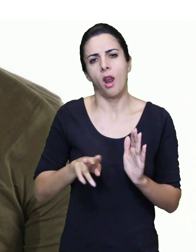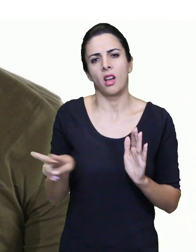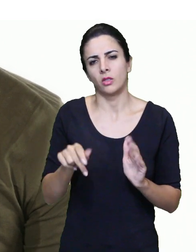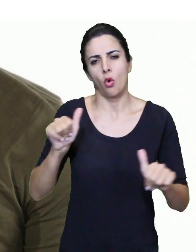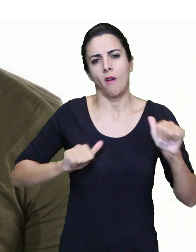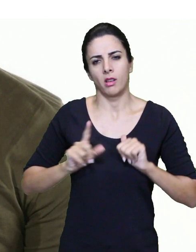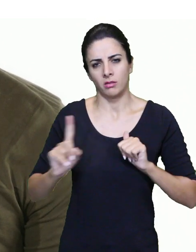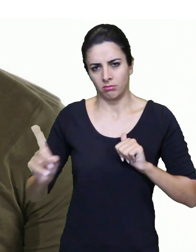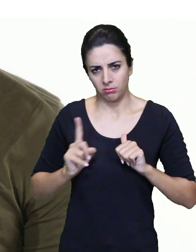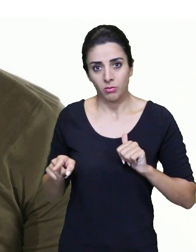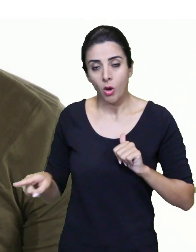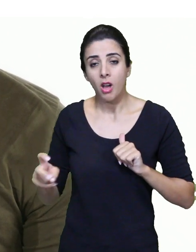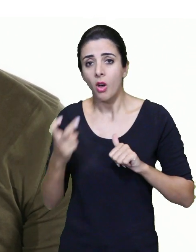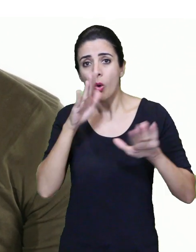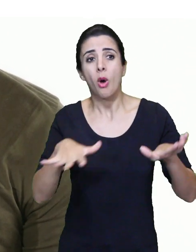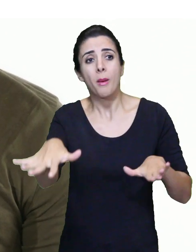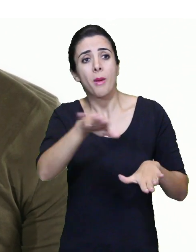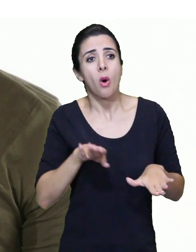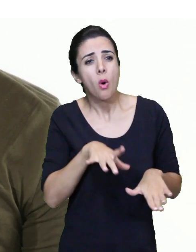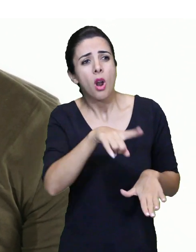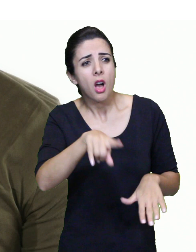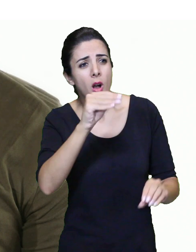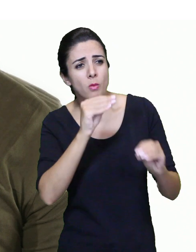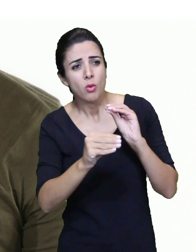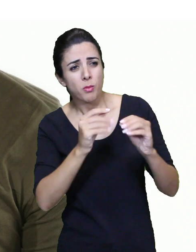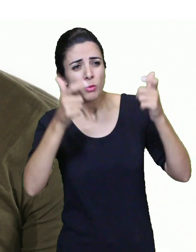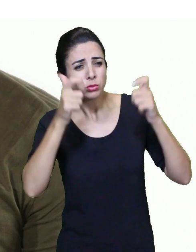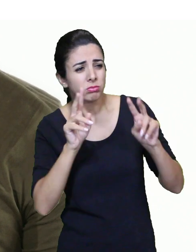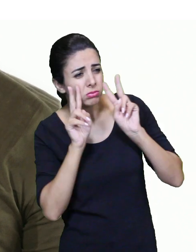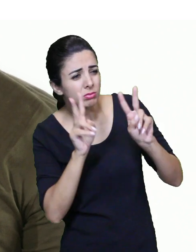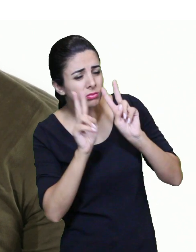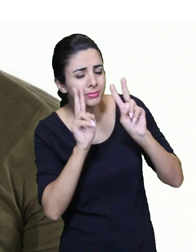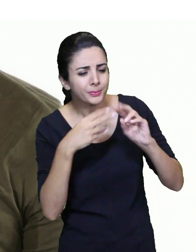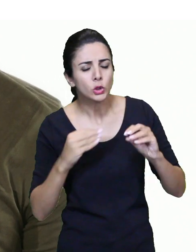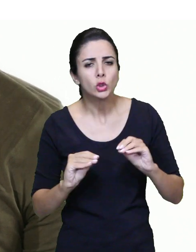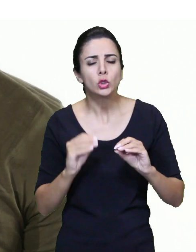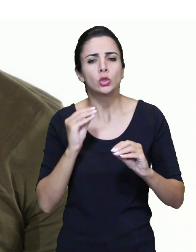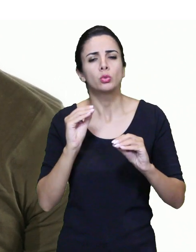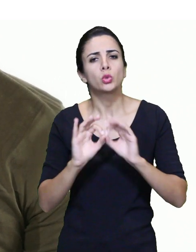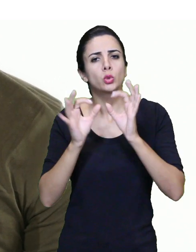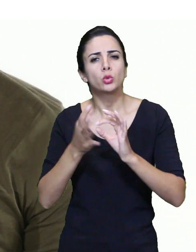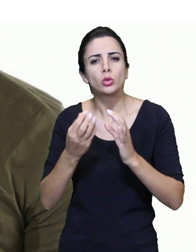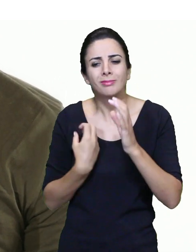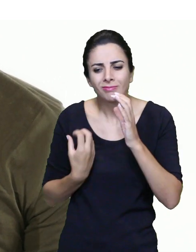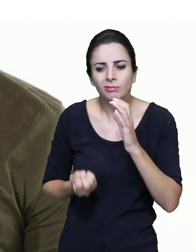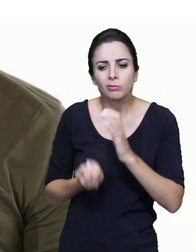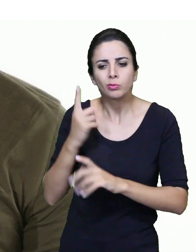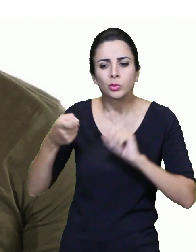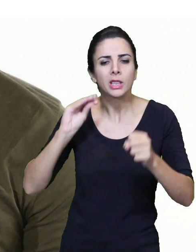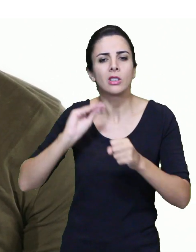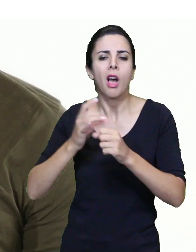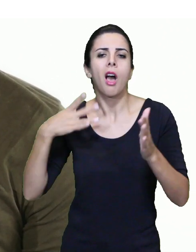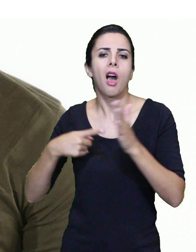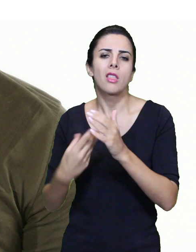Görme engelli öğrencilerin yaşamış olduğu sorunlara çözüm öneriler üretmek amacıyla kurulmuş olan bir